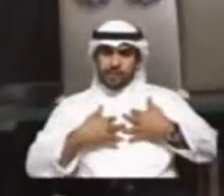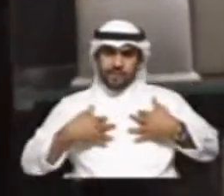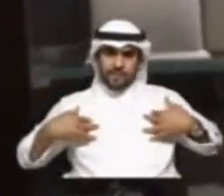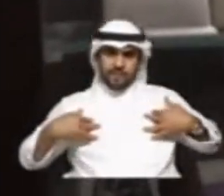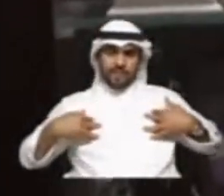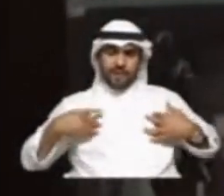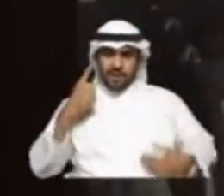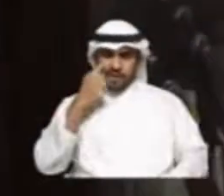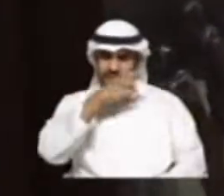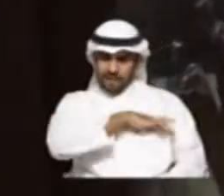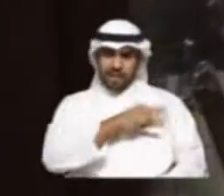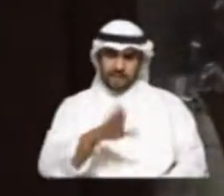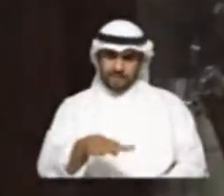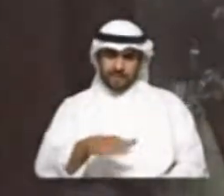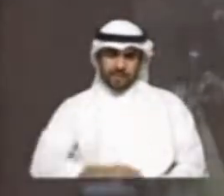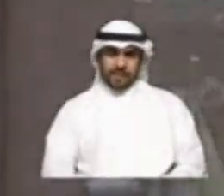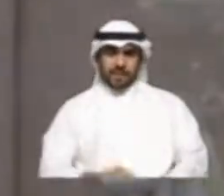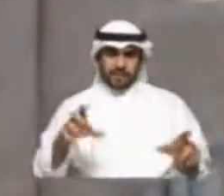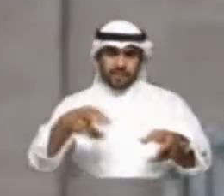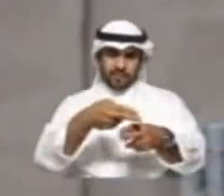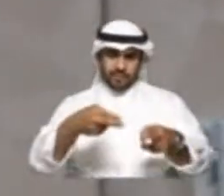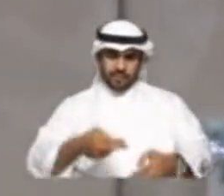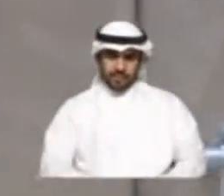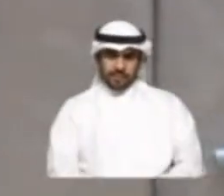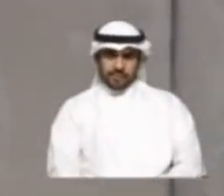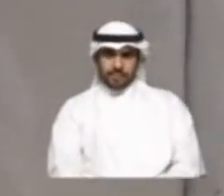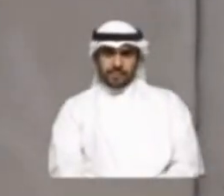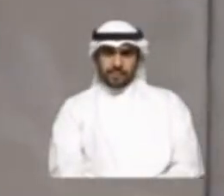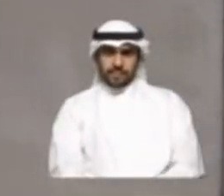بها والاستفادة منها. ديما دحدا، التلفزيون دولة الكويت.